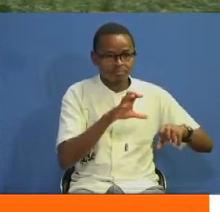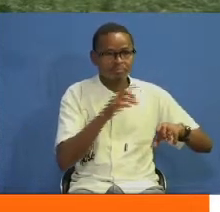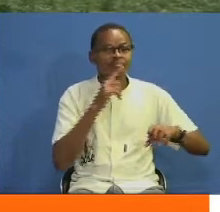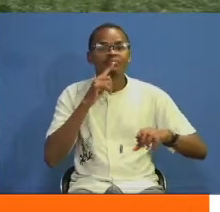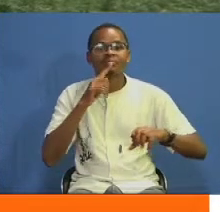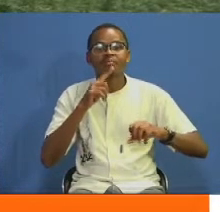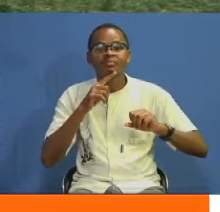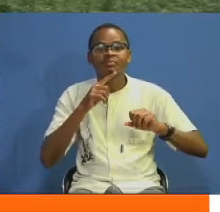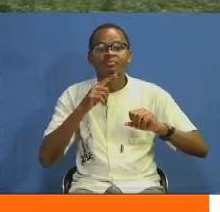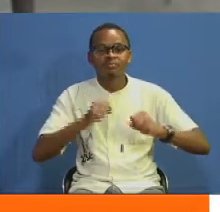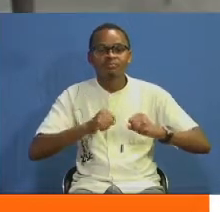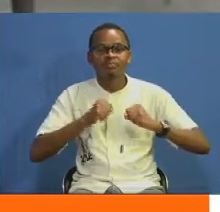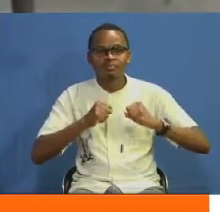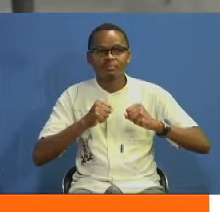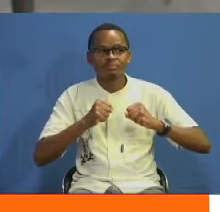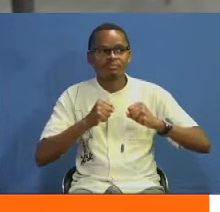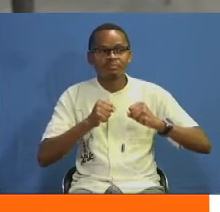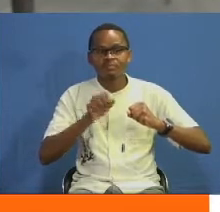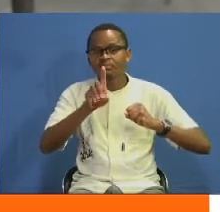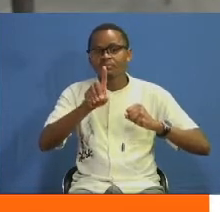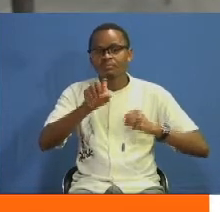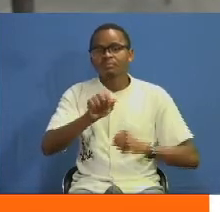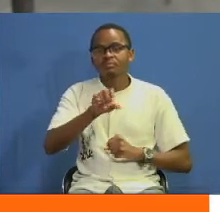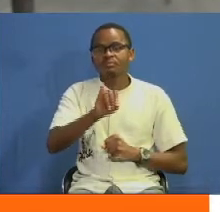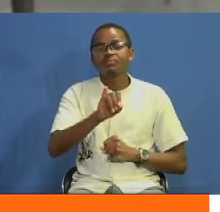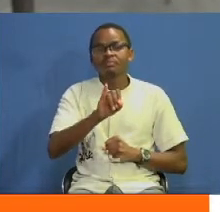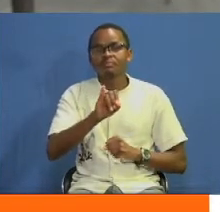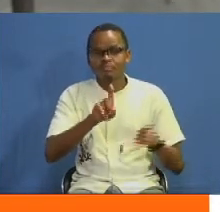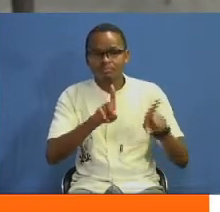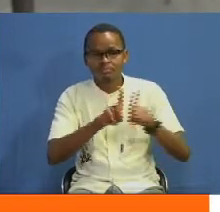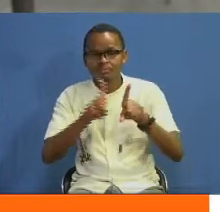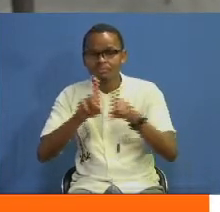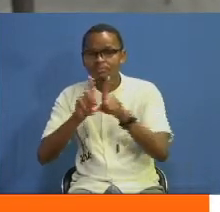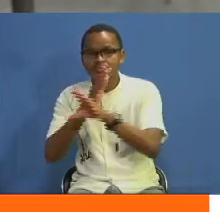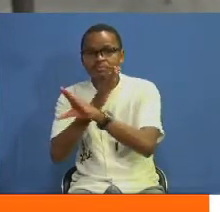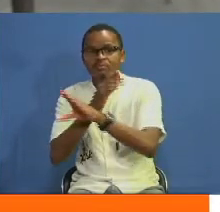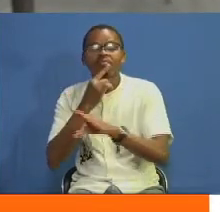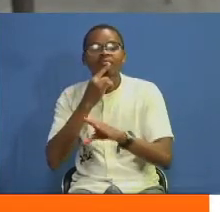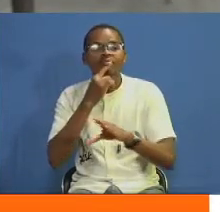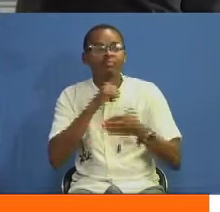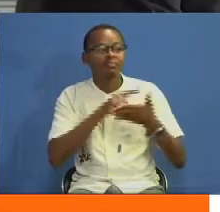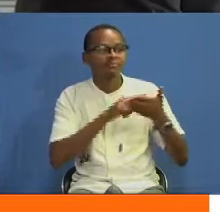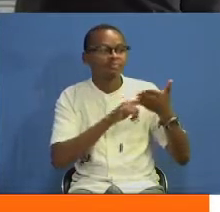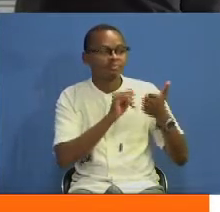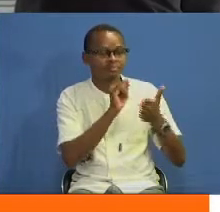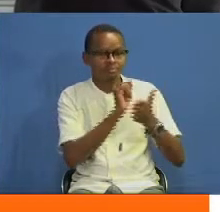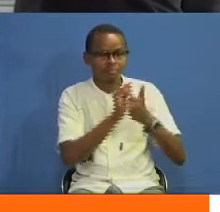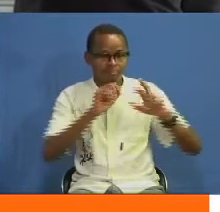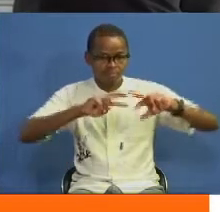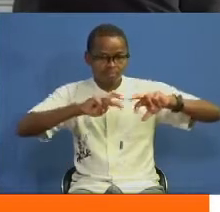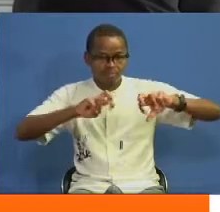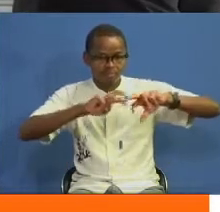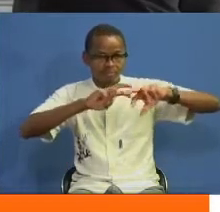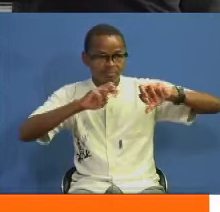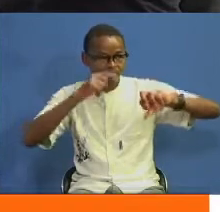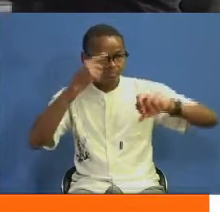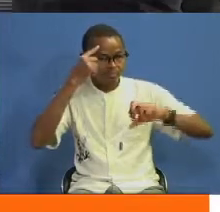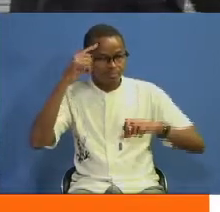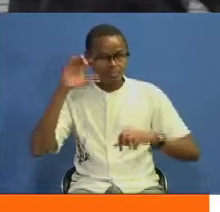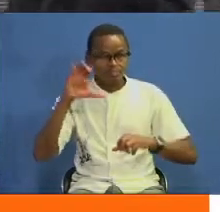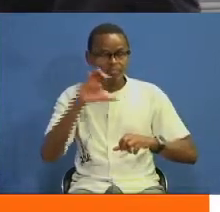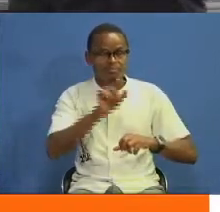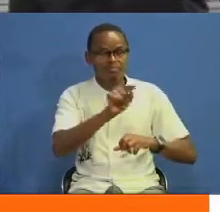mkuu wa kikundi hicho Zorozai Maruveke. Anasema Zimbabwe inafanya uchaguzi mzuri kwani soko la